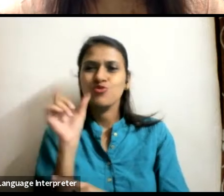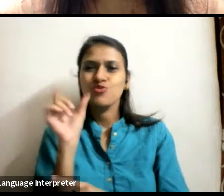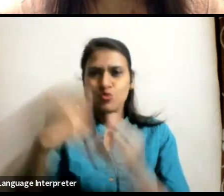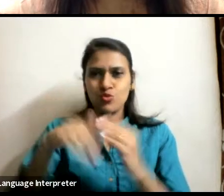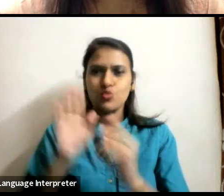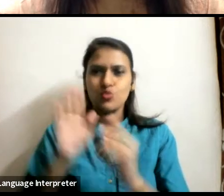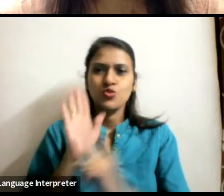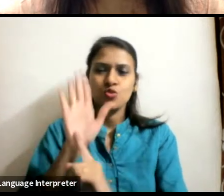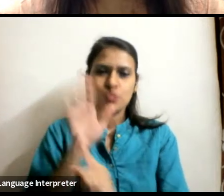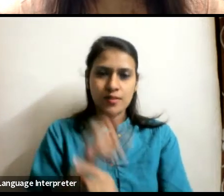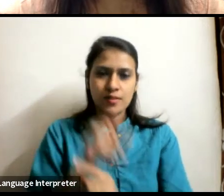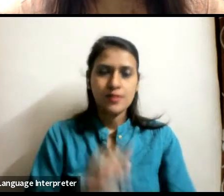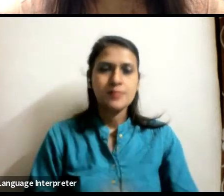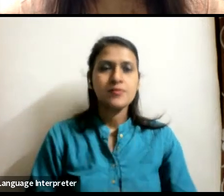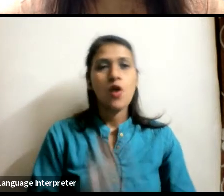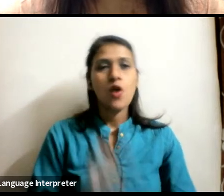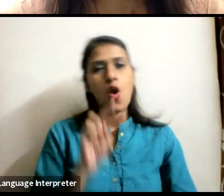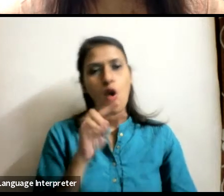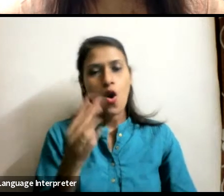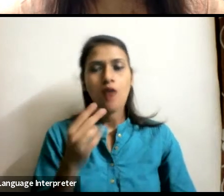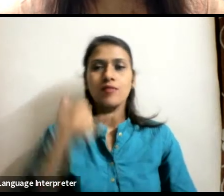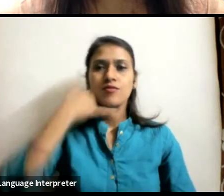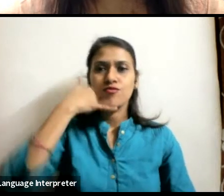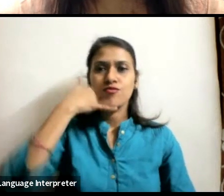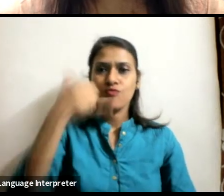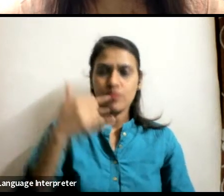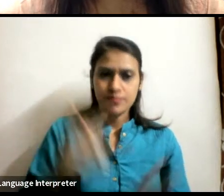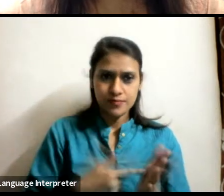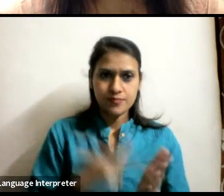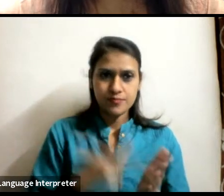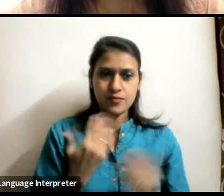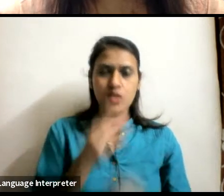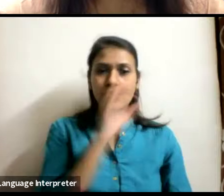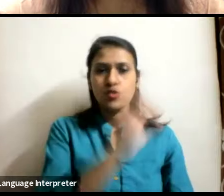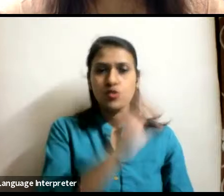+919650414141 पे, या फिर एक मिस्ड कॉल दीजिए